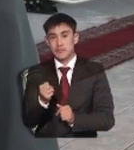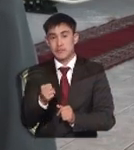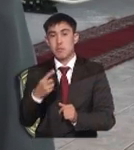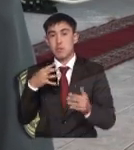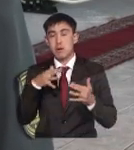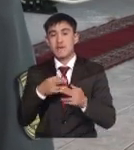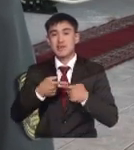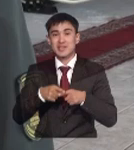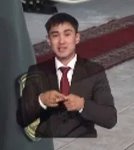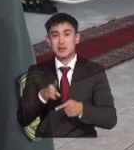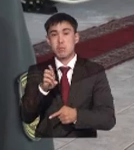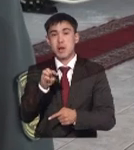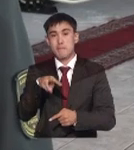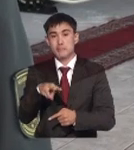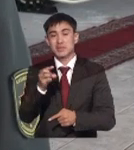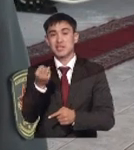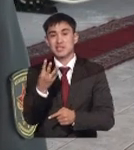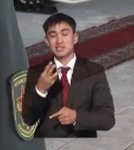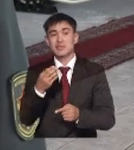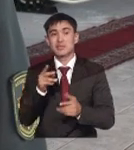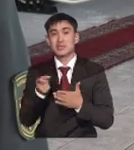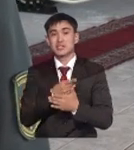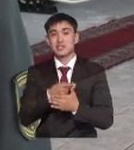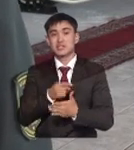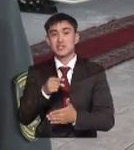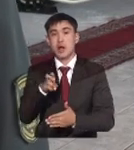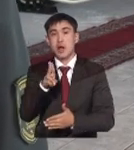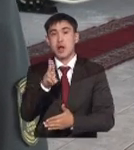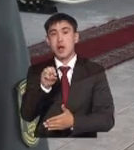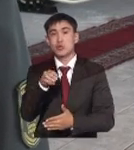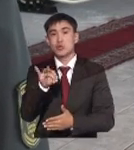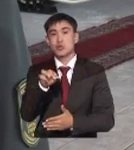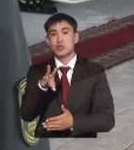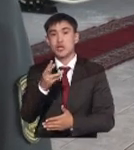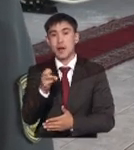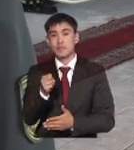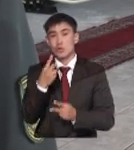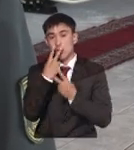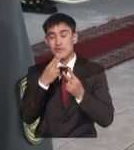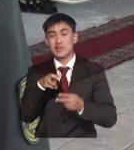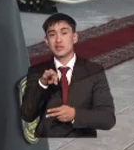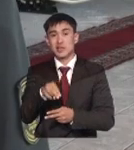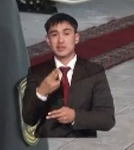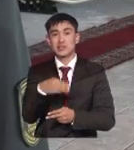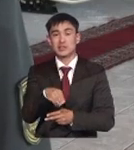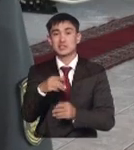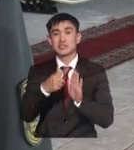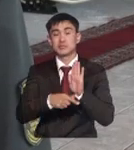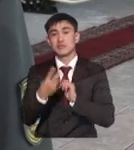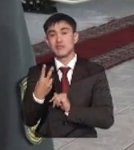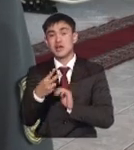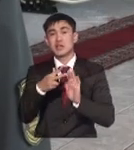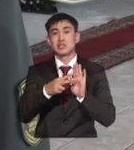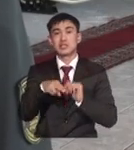боевая техника бм-13 или как принято называть её Катюша также я увидел тут Танки т-72 и